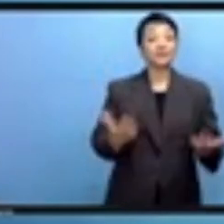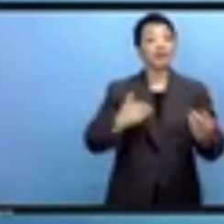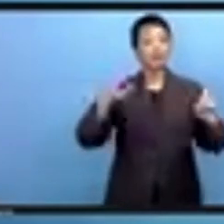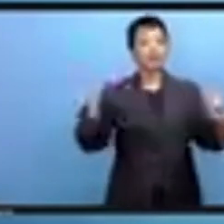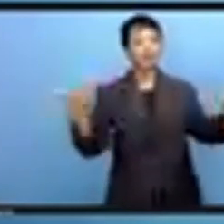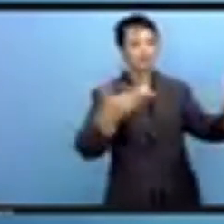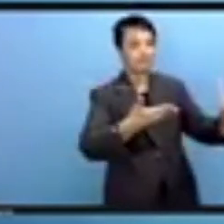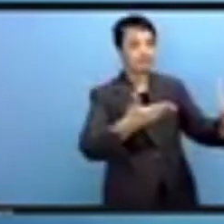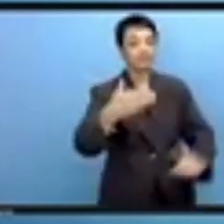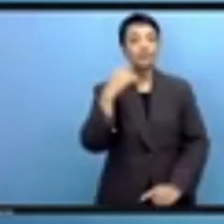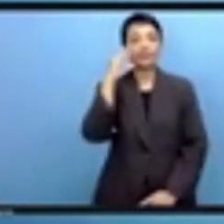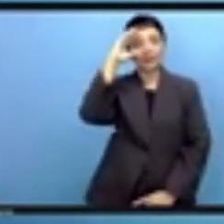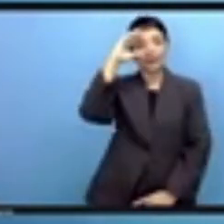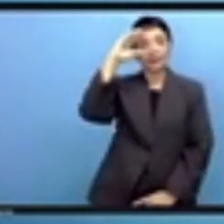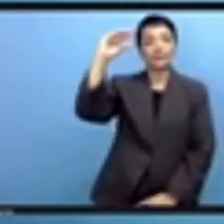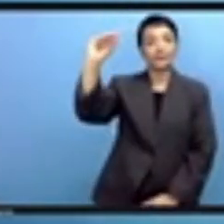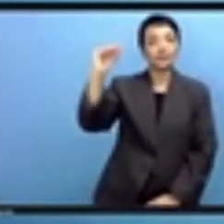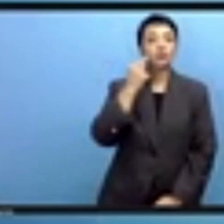那么现在呢，